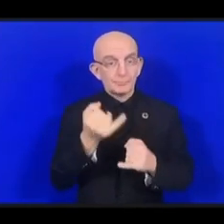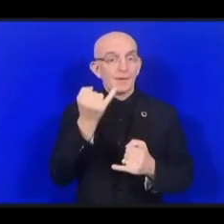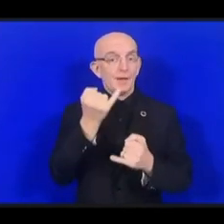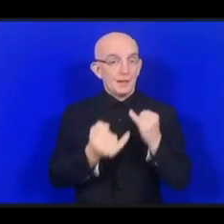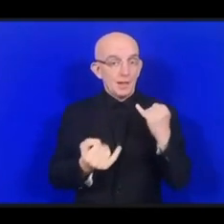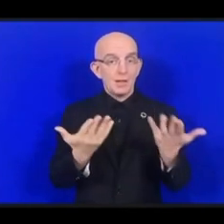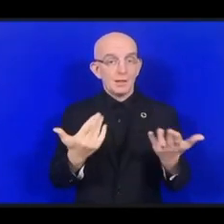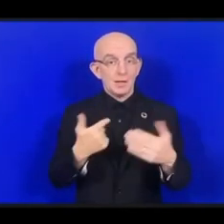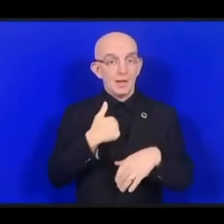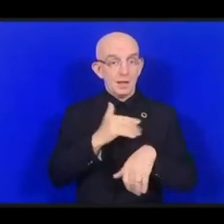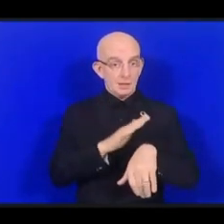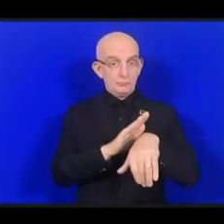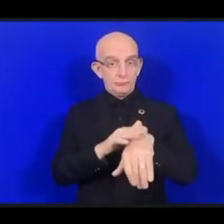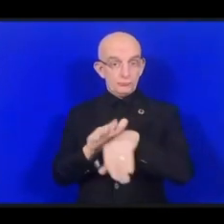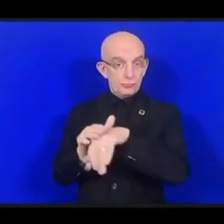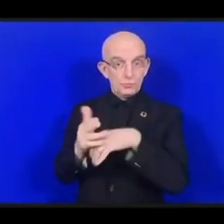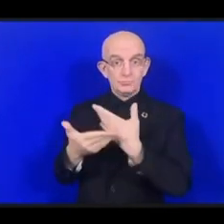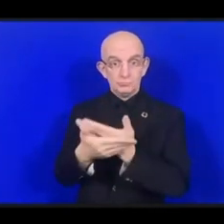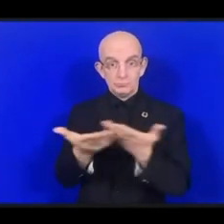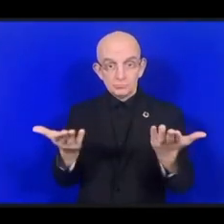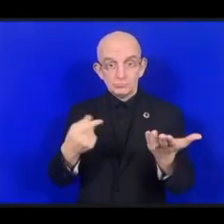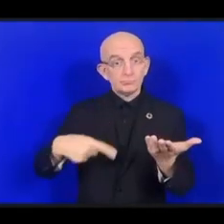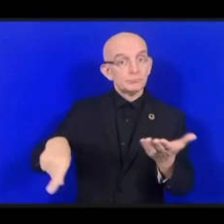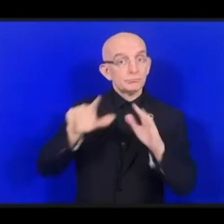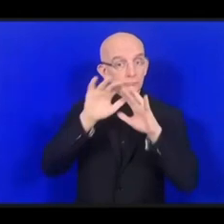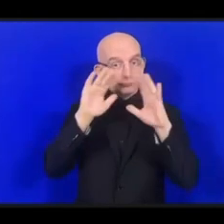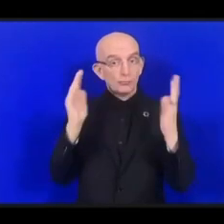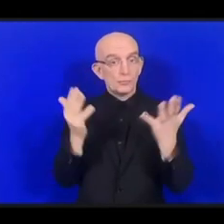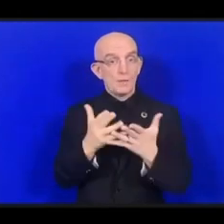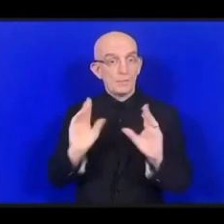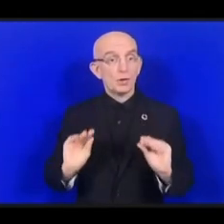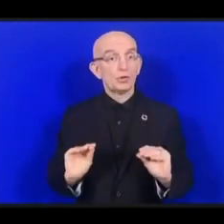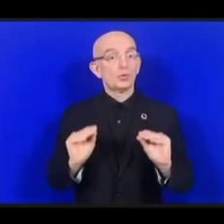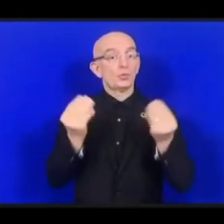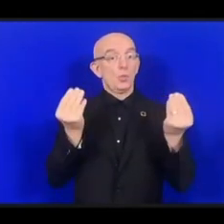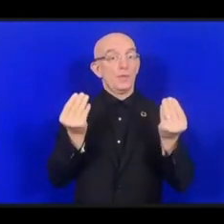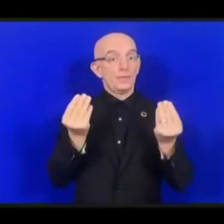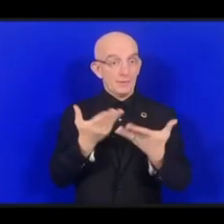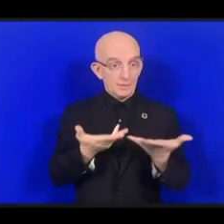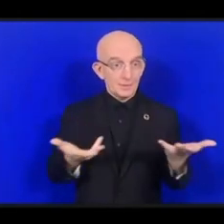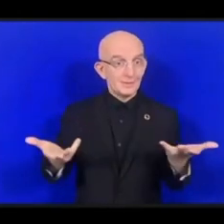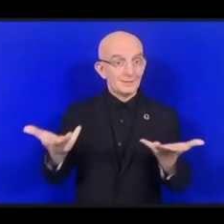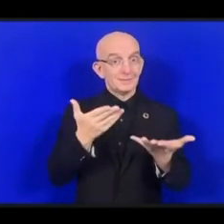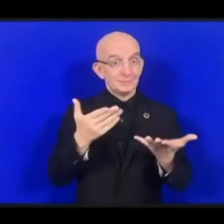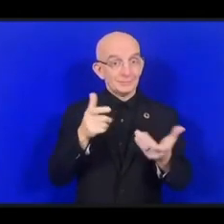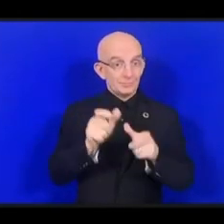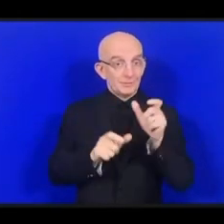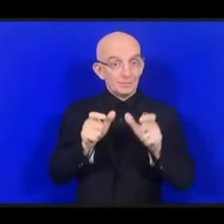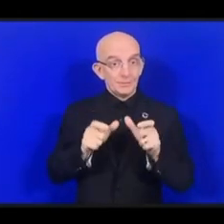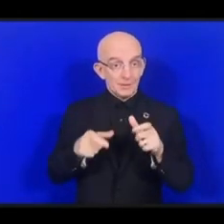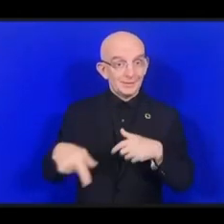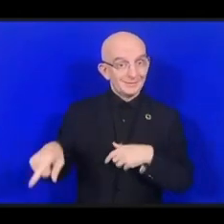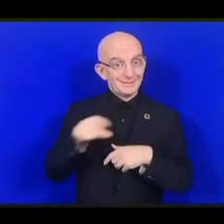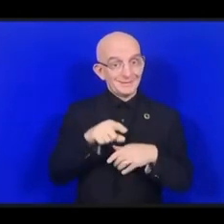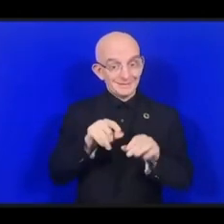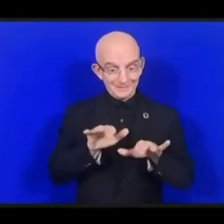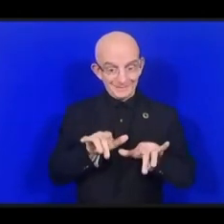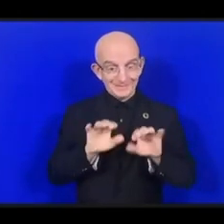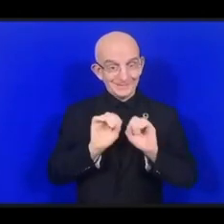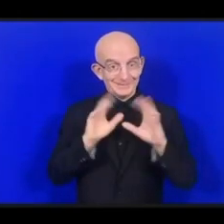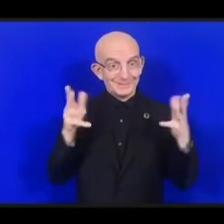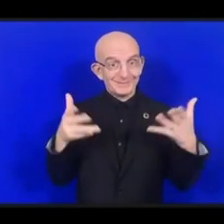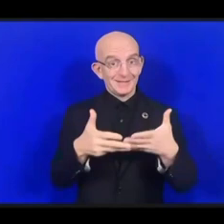حتى يكون شبكه تكون شبكه الانترنت التي نصب اليها في متناولنا نحن